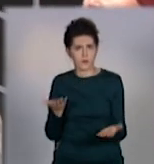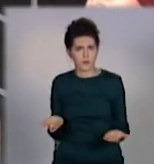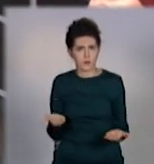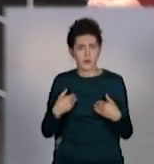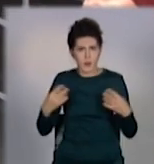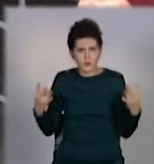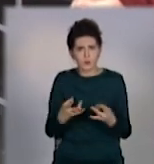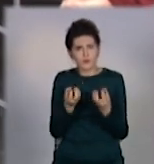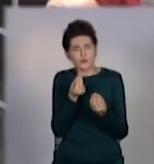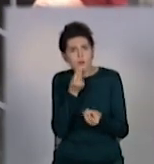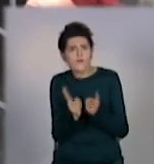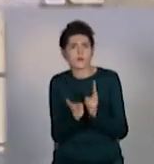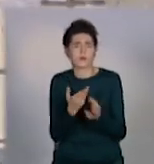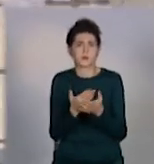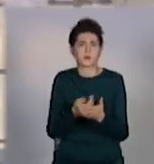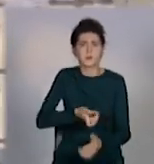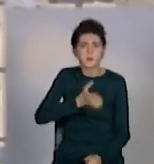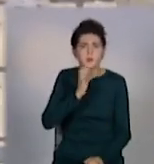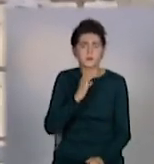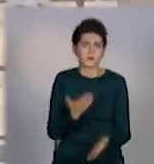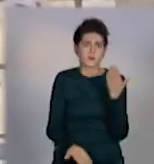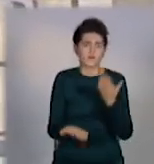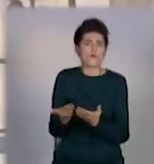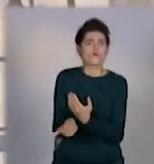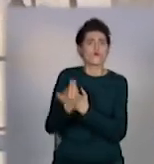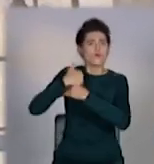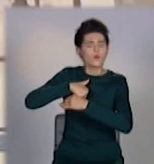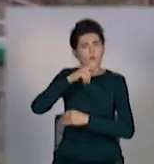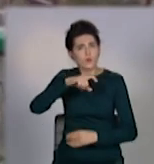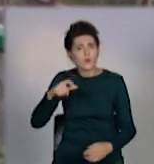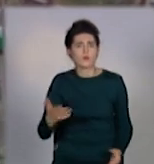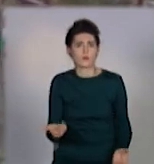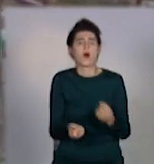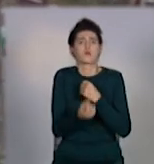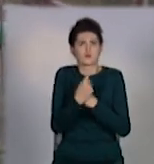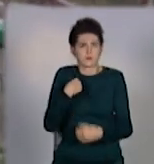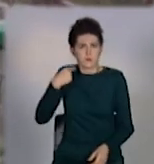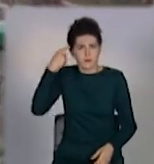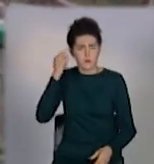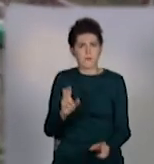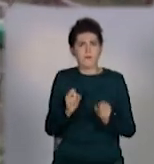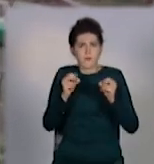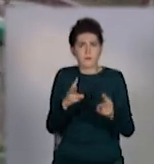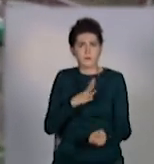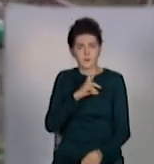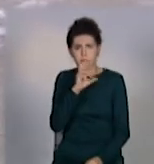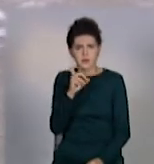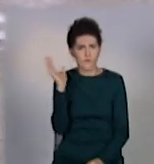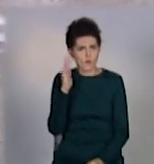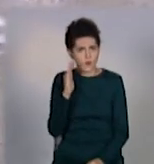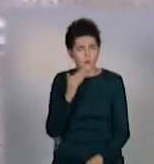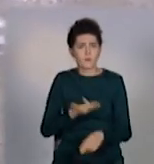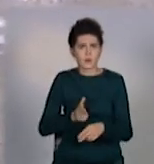треба щось готувати, щось пити. Може, гості прийдуть, може, ти ще щось. Откуда ж я знаю? Мешканцям цих будинків не пощастило.